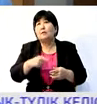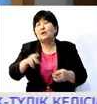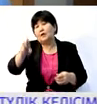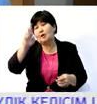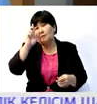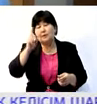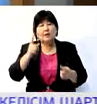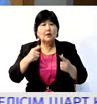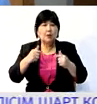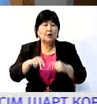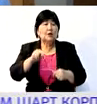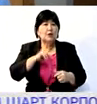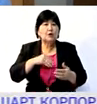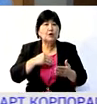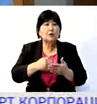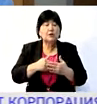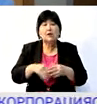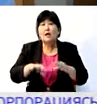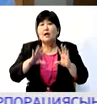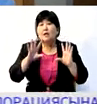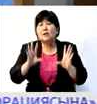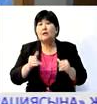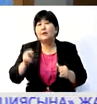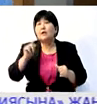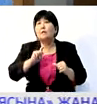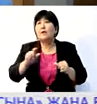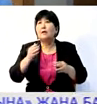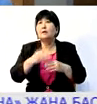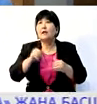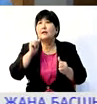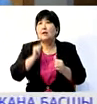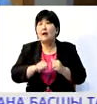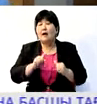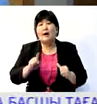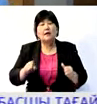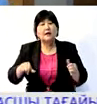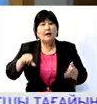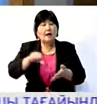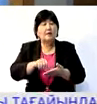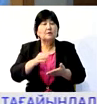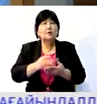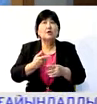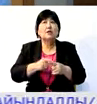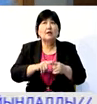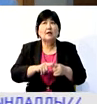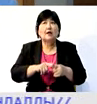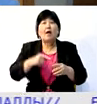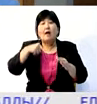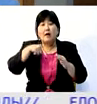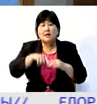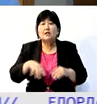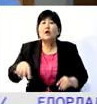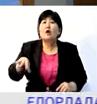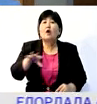мемлекеттік органдарда жұмыс істедік. Жалпы енді білім саласында әрдайым өзі қасында жүргеннен кейін осы ішінде